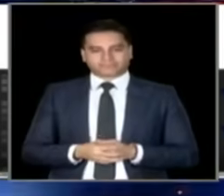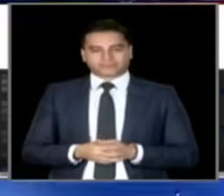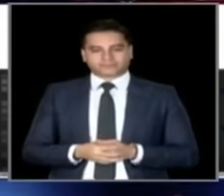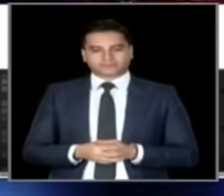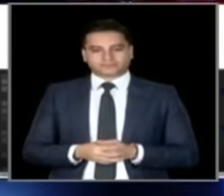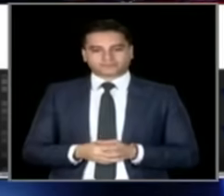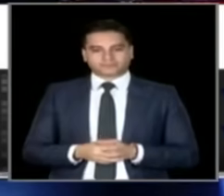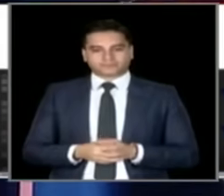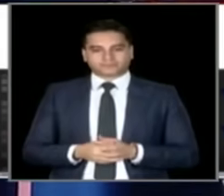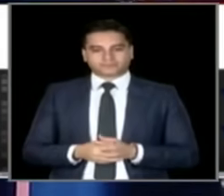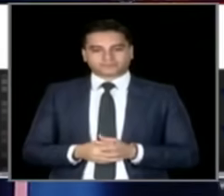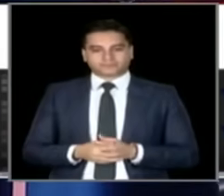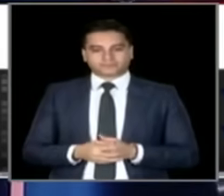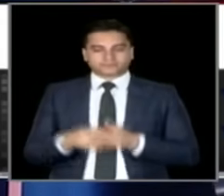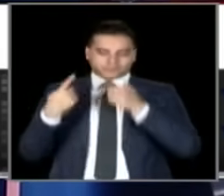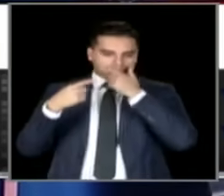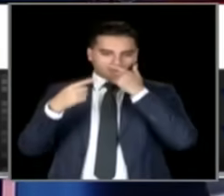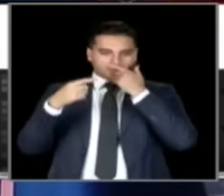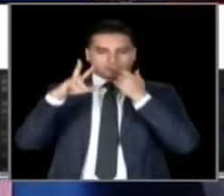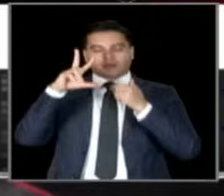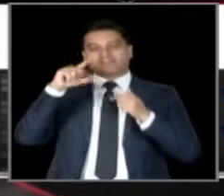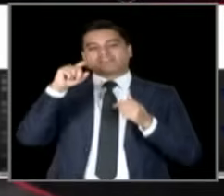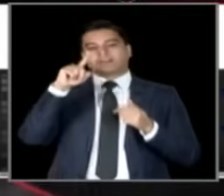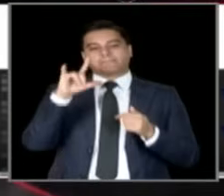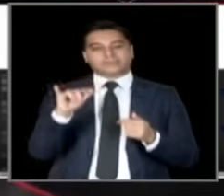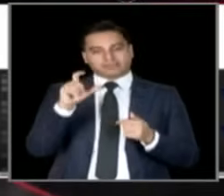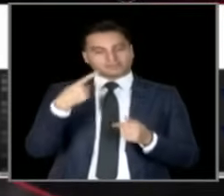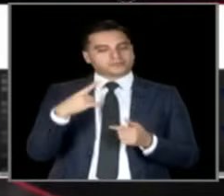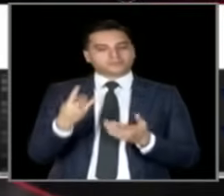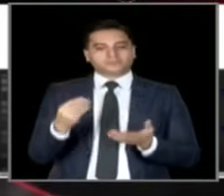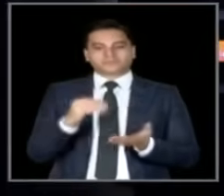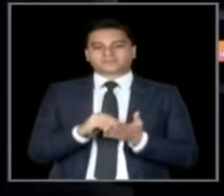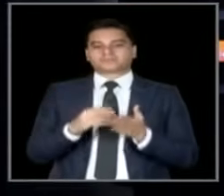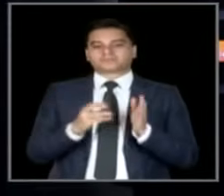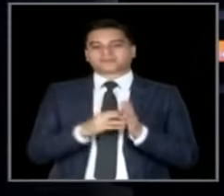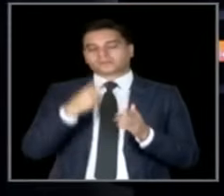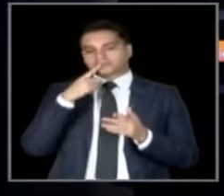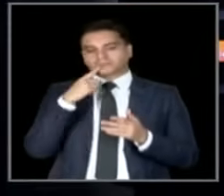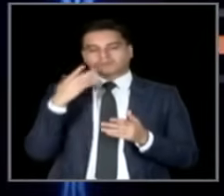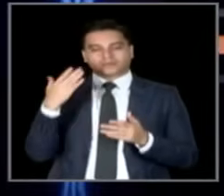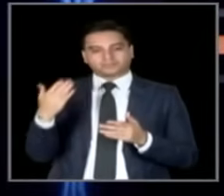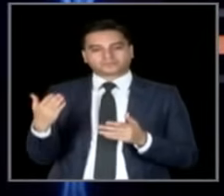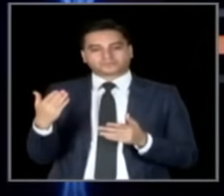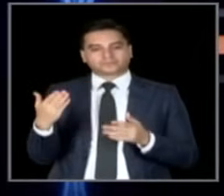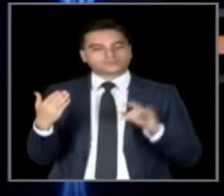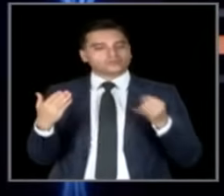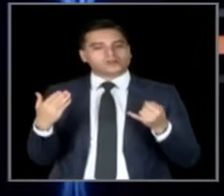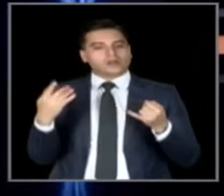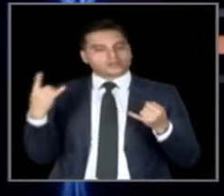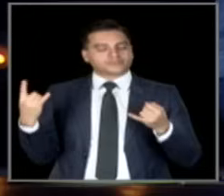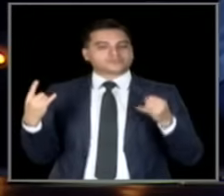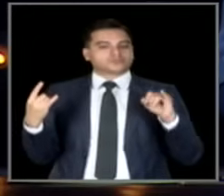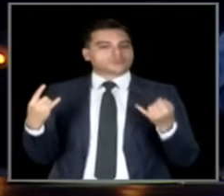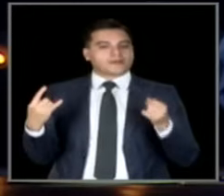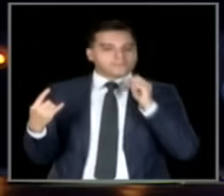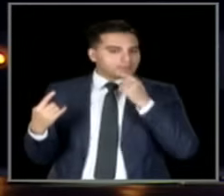هي فعلا الفلبين. 10 نقاط لجامعة السويس، جامعة اسكندرية. إمتى الجوكر؟ أدب إن شاء